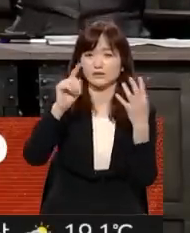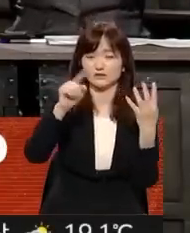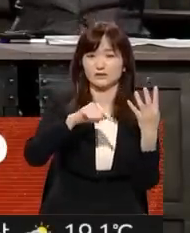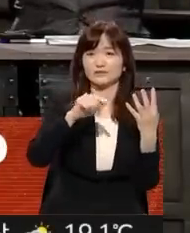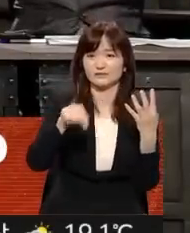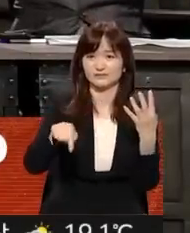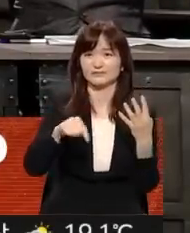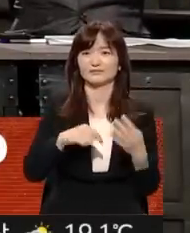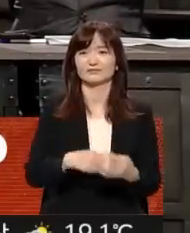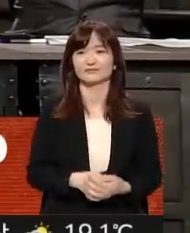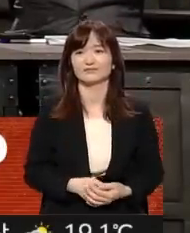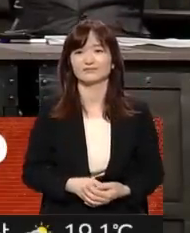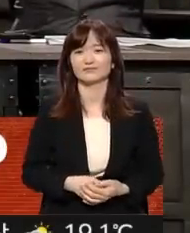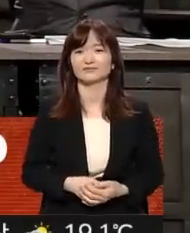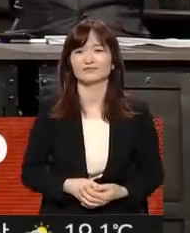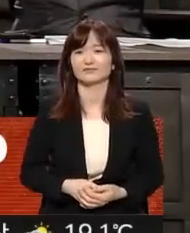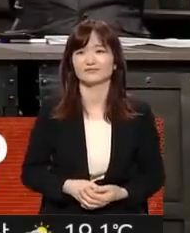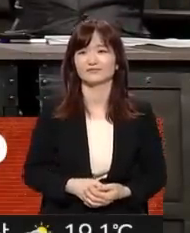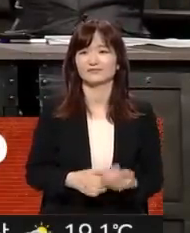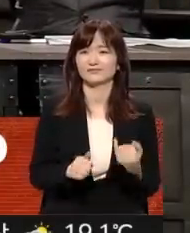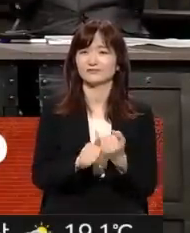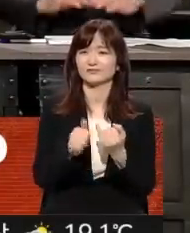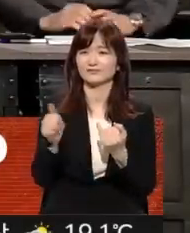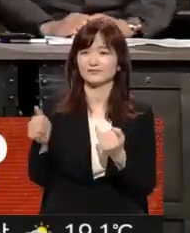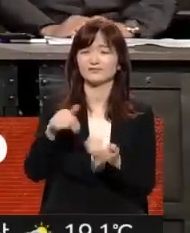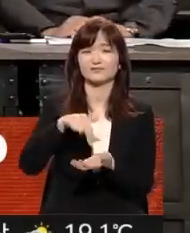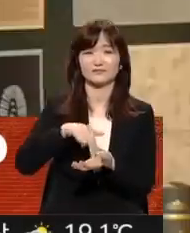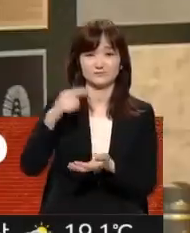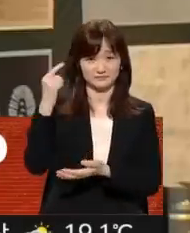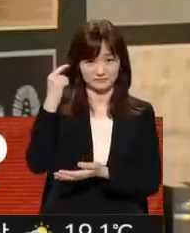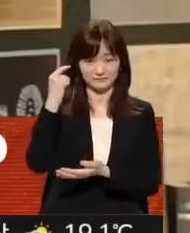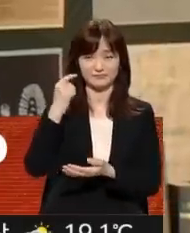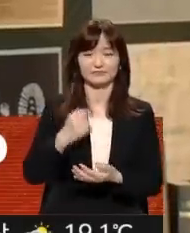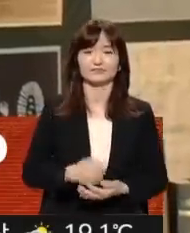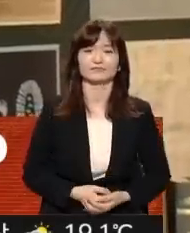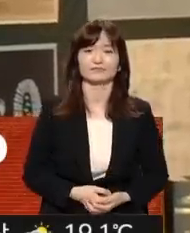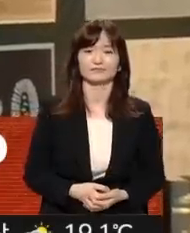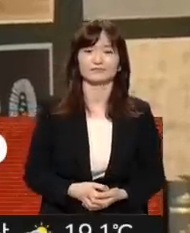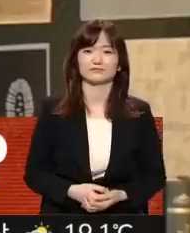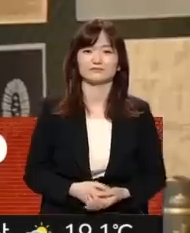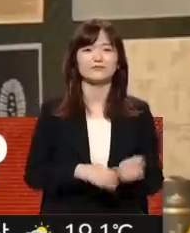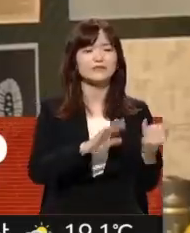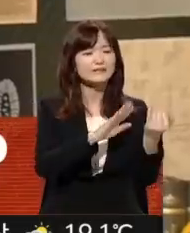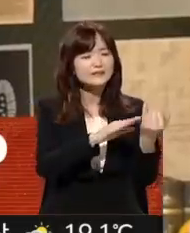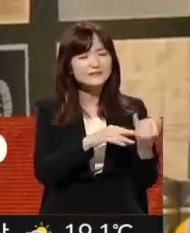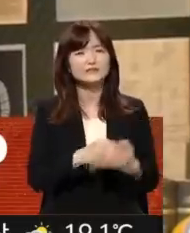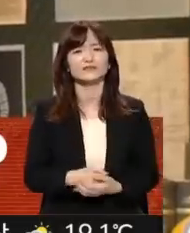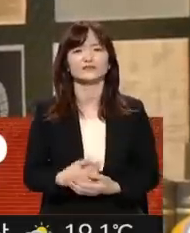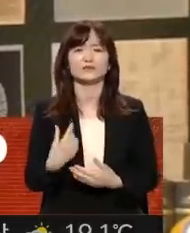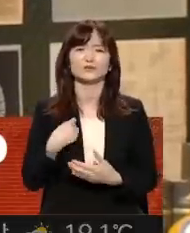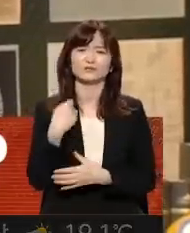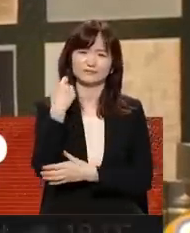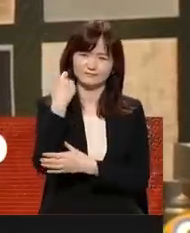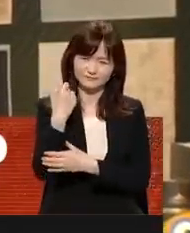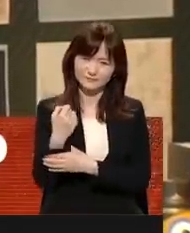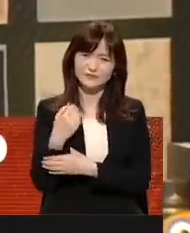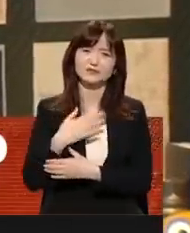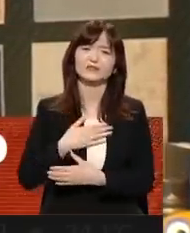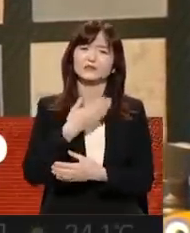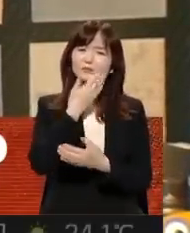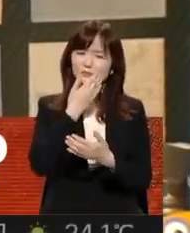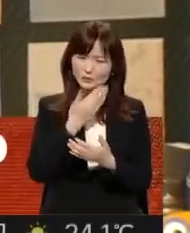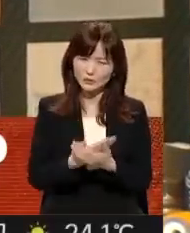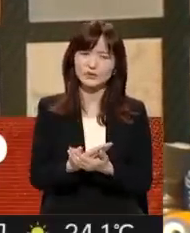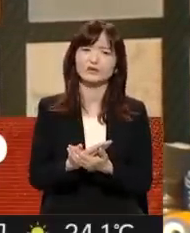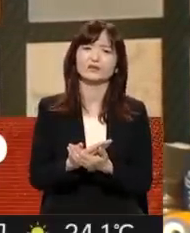진짜. 야. 아, 이거 남편 입장도 한번 들어보세요. 다음은 남편입니다. 자기야, 이 낡은 셔츠 정말 내겐 소중한